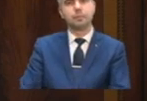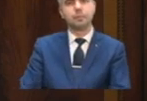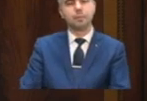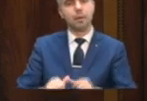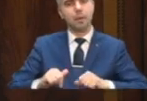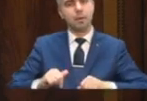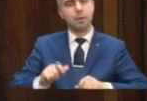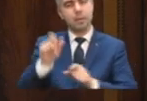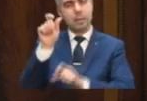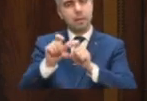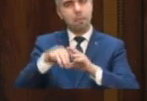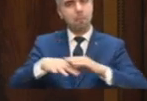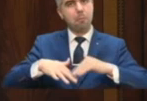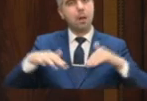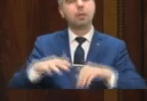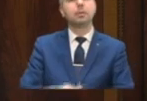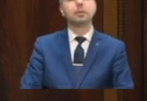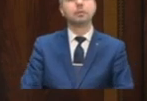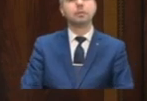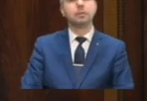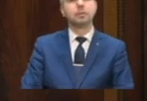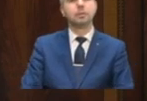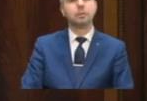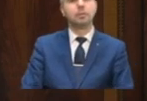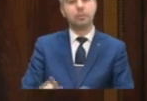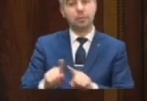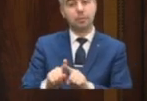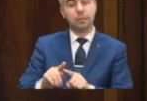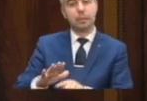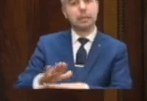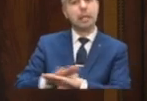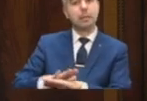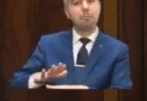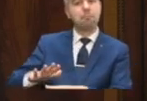سيدات والسادة النواب المحترمين، منذ تنزيل سياسة المدينة أيضا